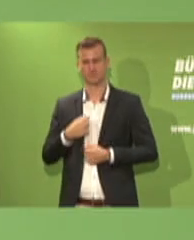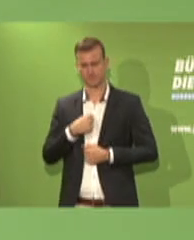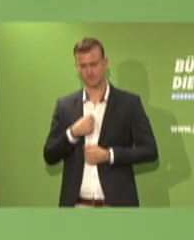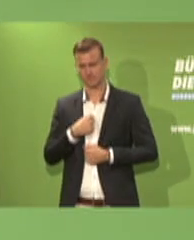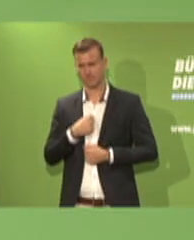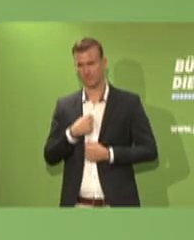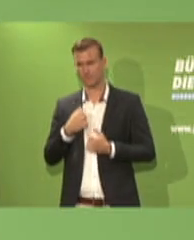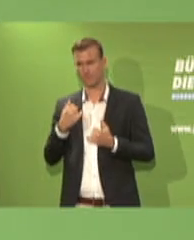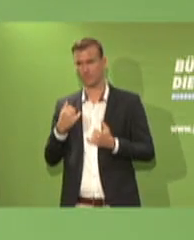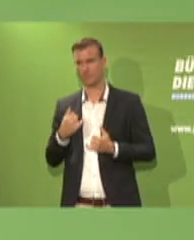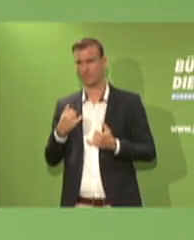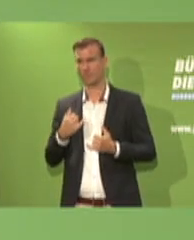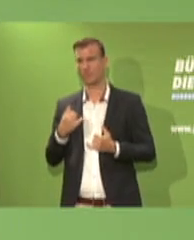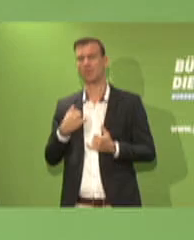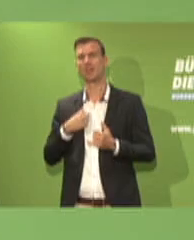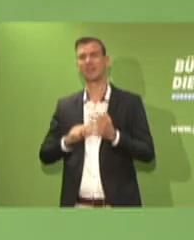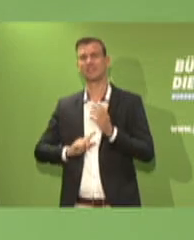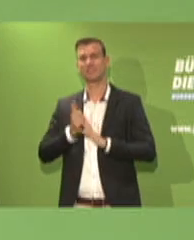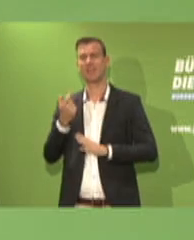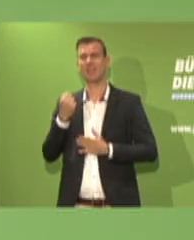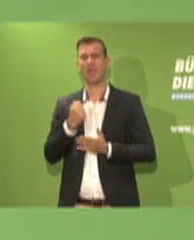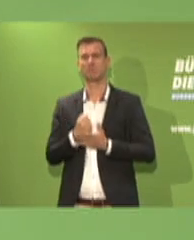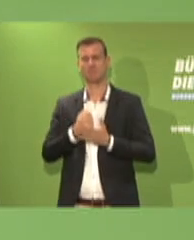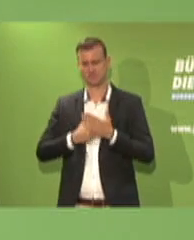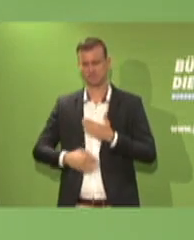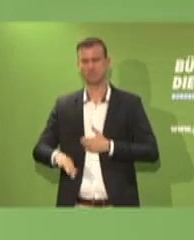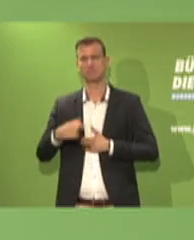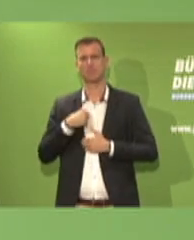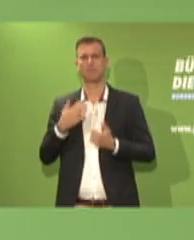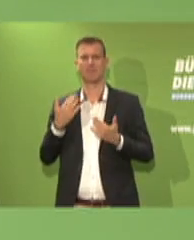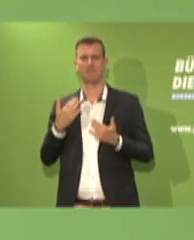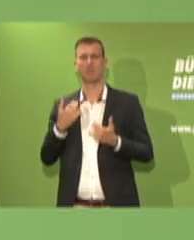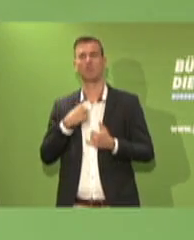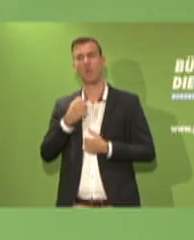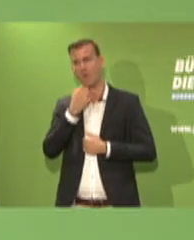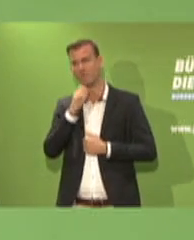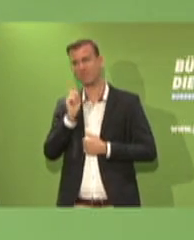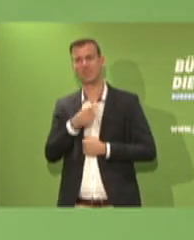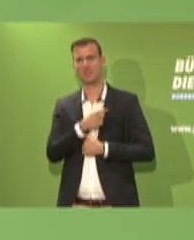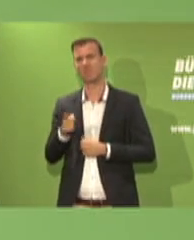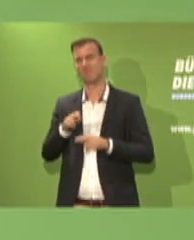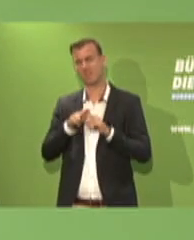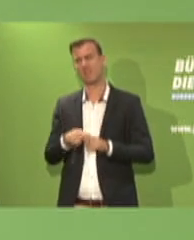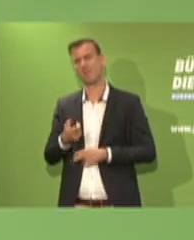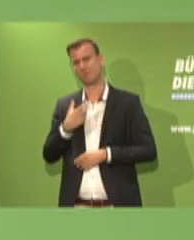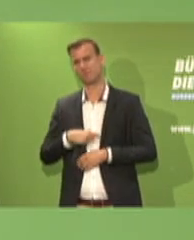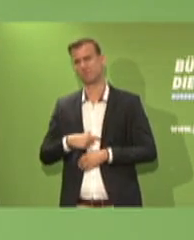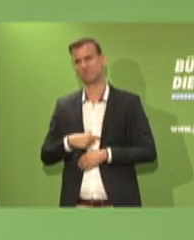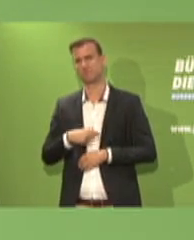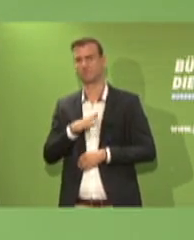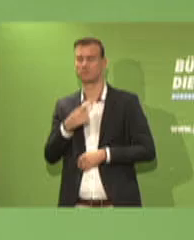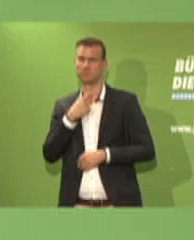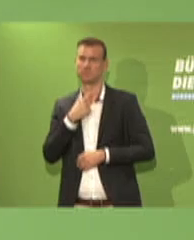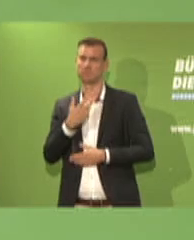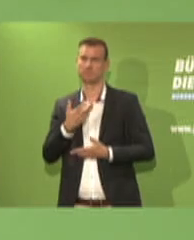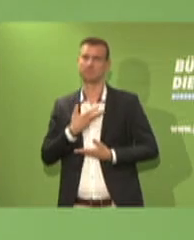Jetzt bewerbe ich mich einmal für meine zweite Amtsperiode. Ich würde mich freuen, wenn ihr mir wieder euer Vertrauen gebt und eure Stimme. Ich habe